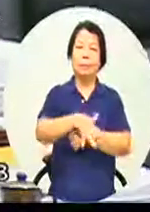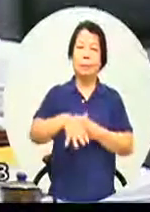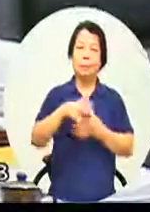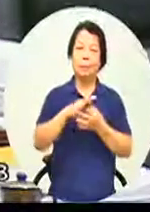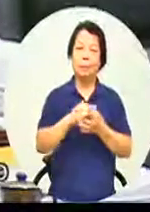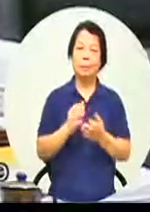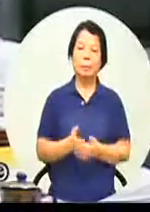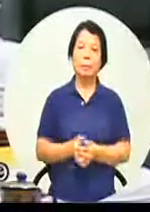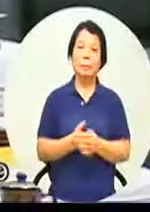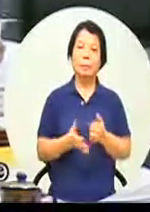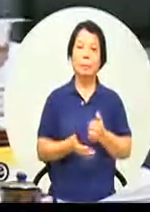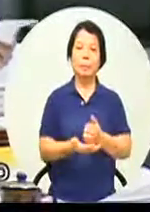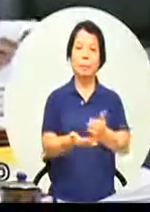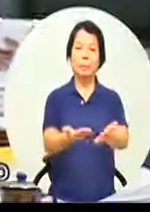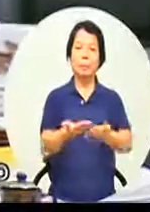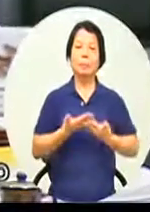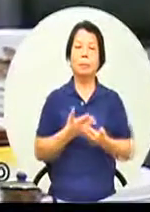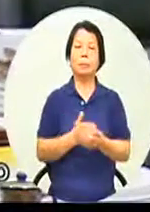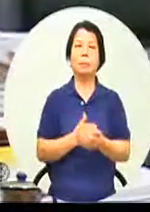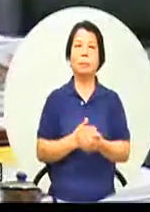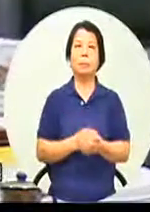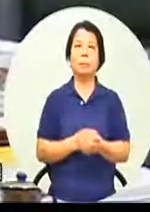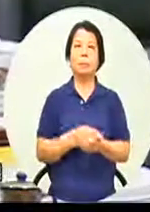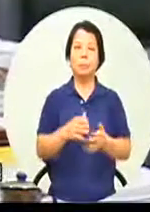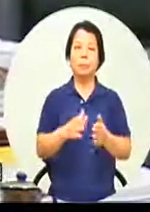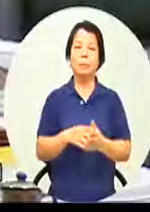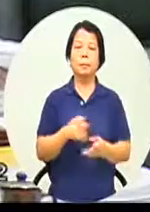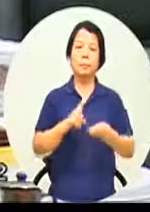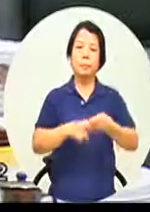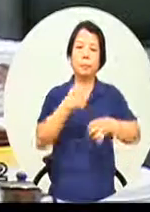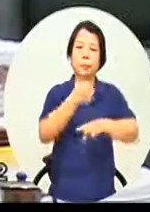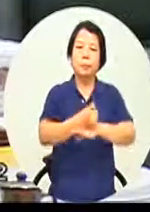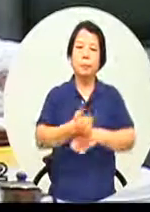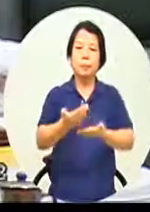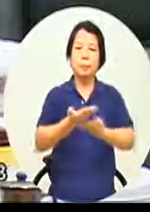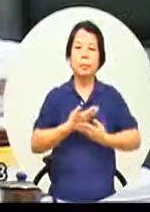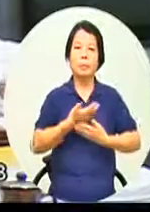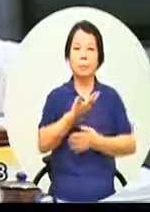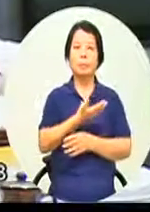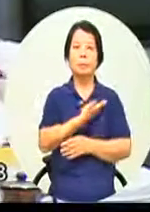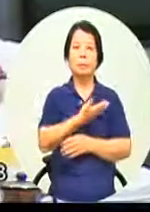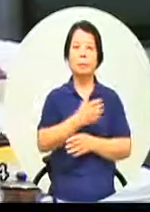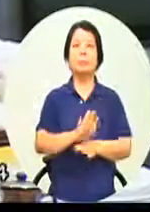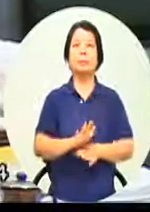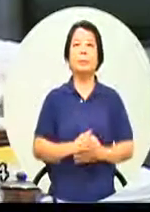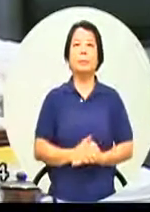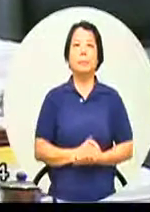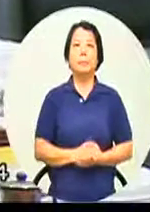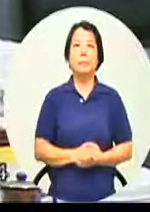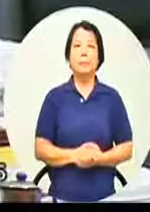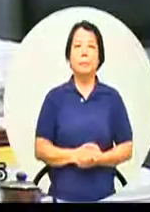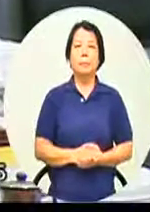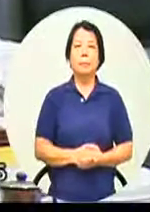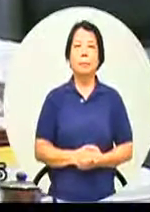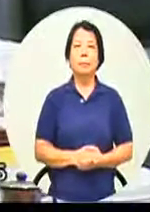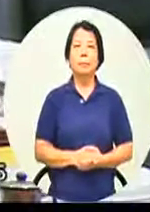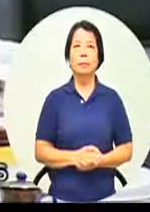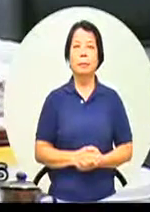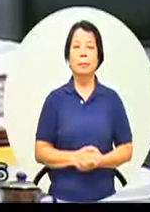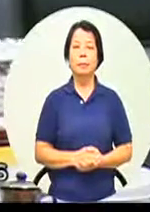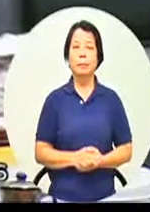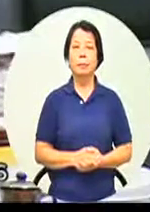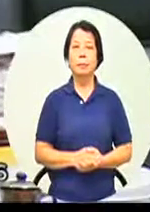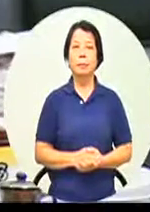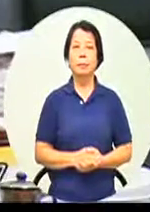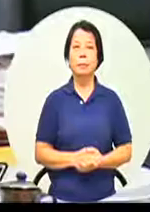接受这个澄清，谢谢主席的接纳和包容。第二个部分，我们来请教一下，